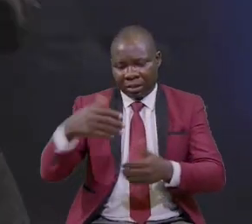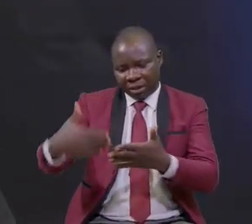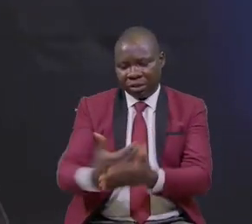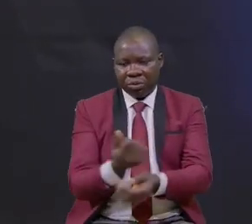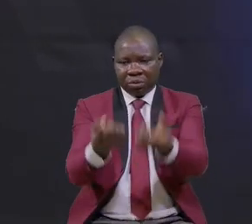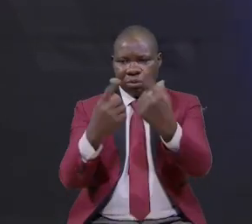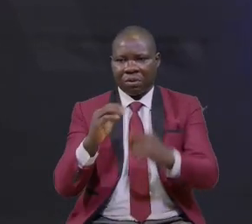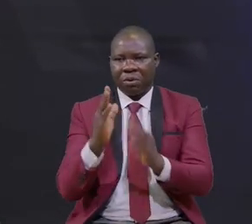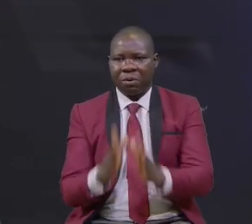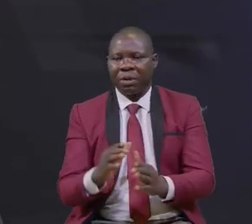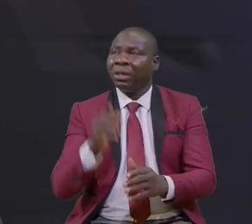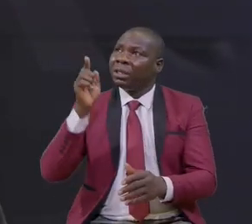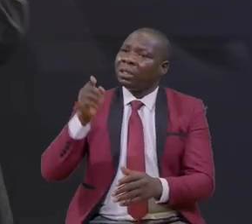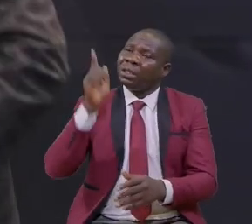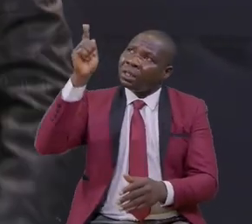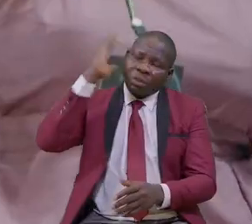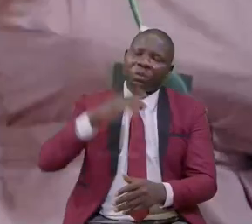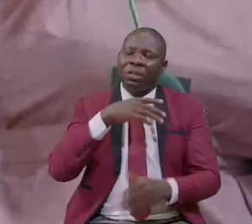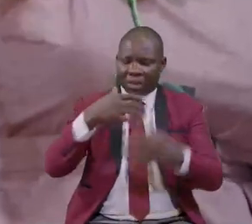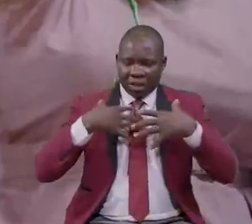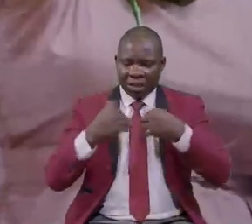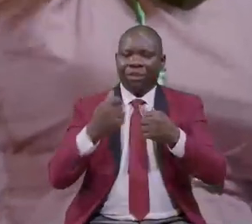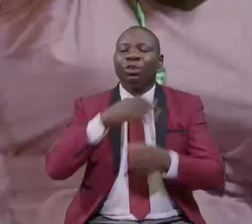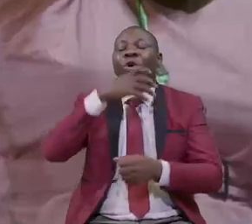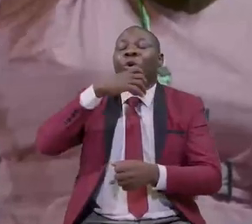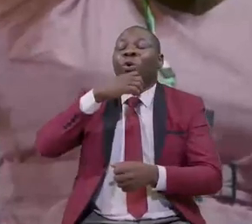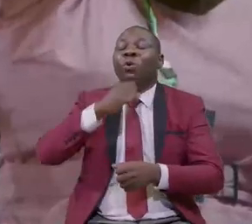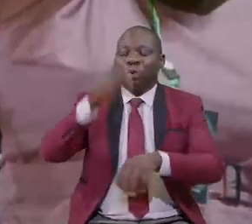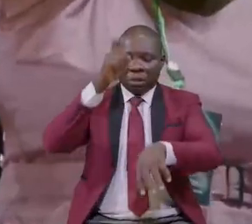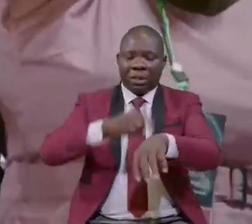les nouveaux venus. Il va guérir les anciens aussi.